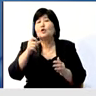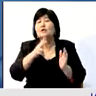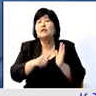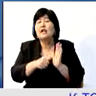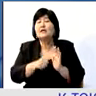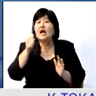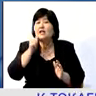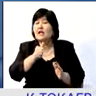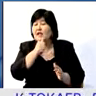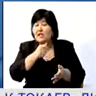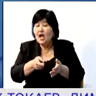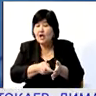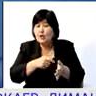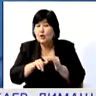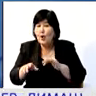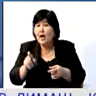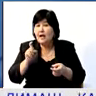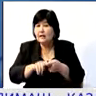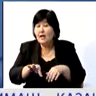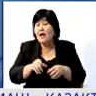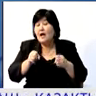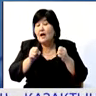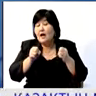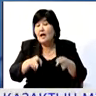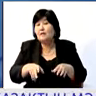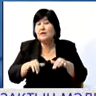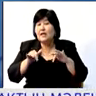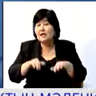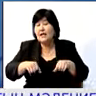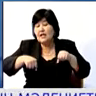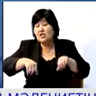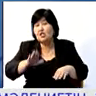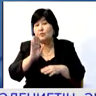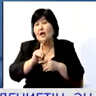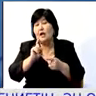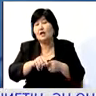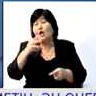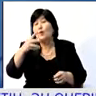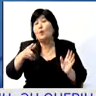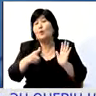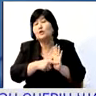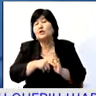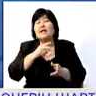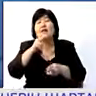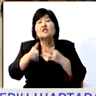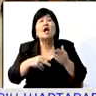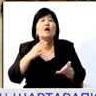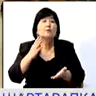жасырын тергеу әрекетіне қатысты болып отыр. Сондай ақ қылмыстық қудалау органдарының шешімдеріне қатысты 37 шағым түскен.